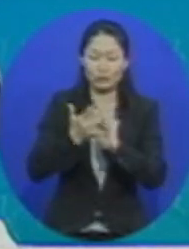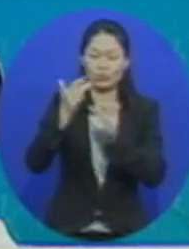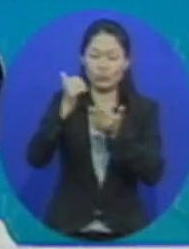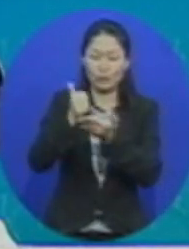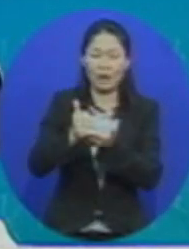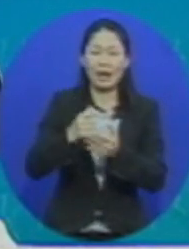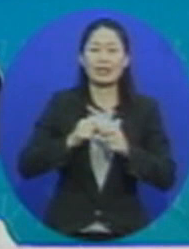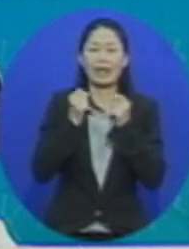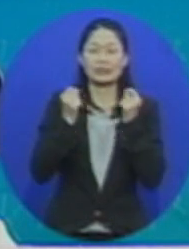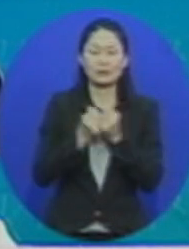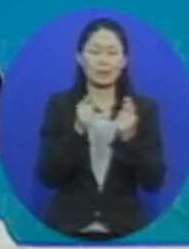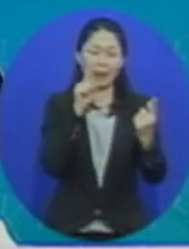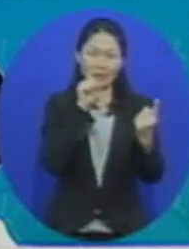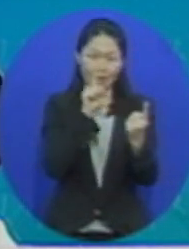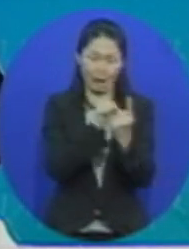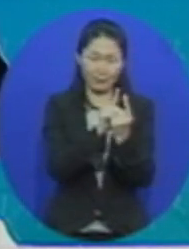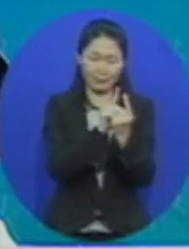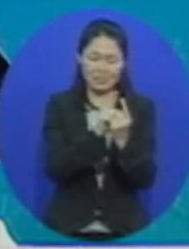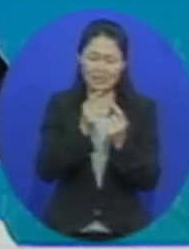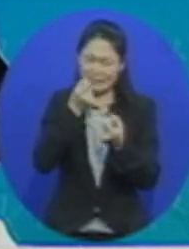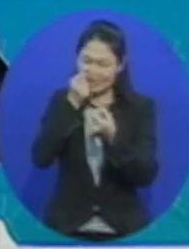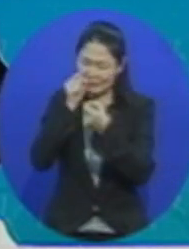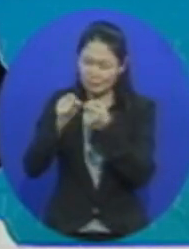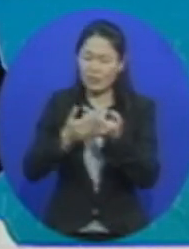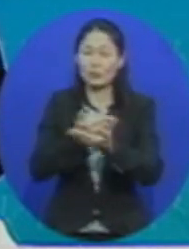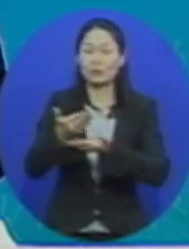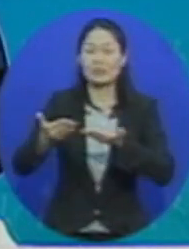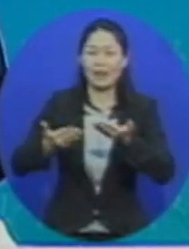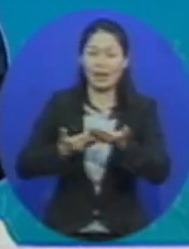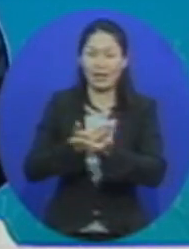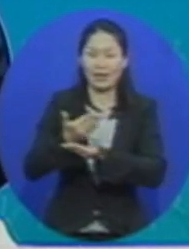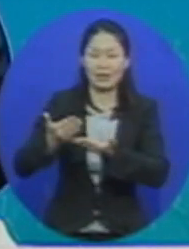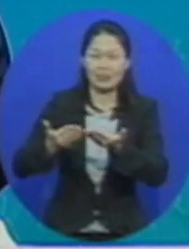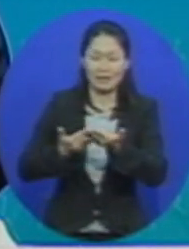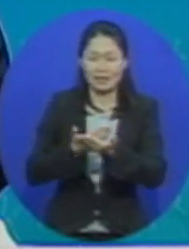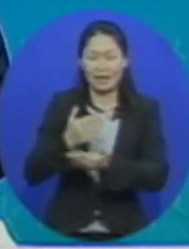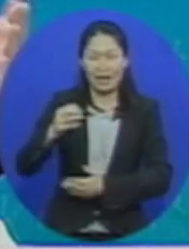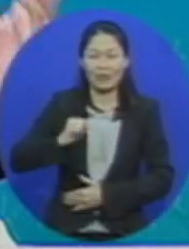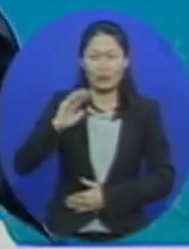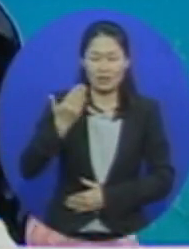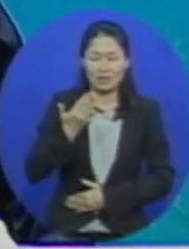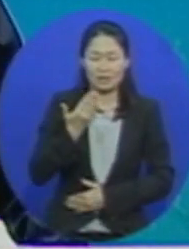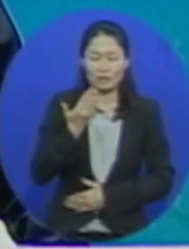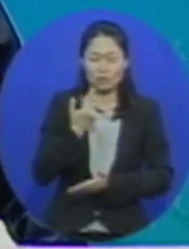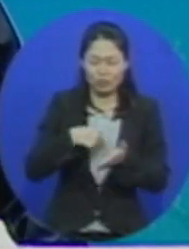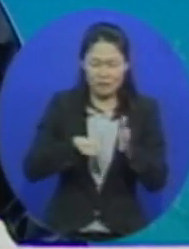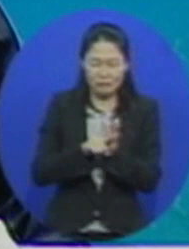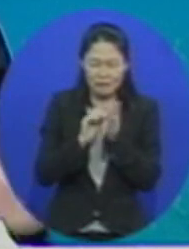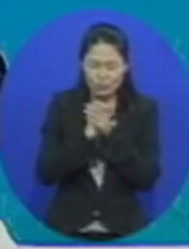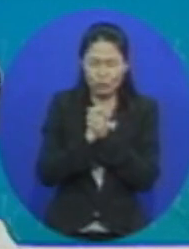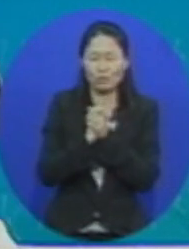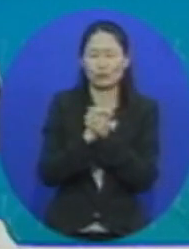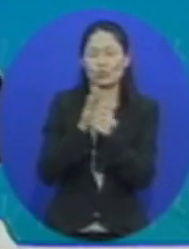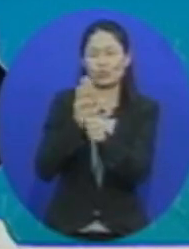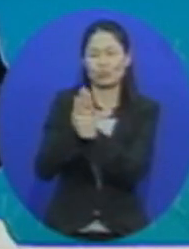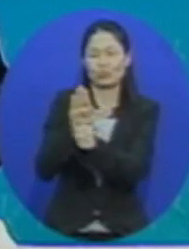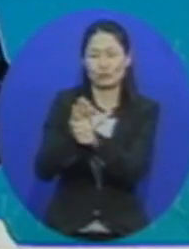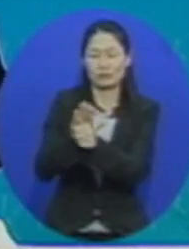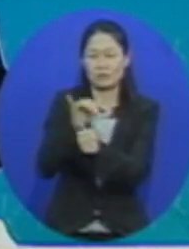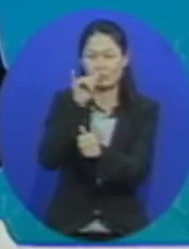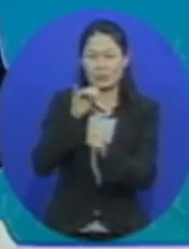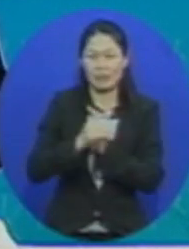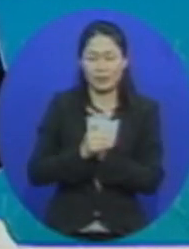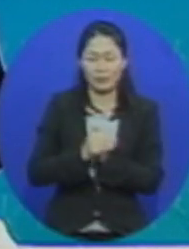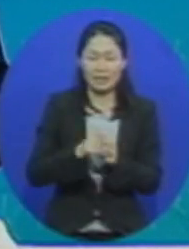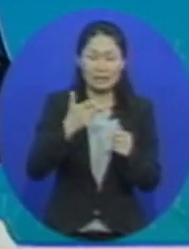개인적인 만남 친밀한 교제를 갖게 되기를 위해서 기도하고 있는 것이에요 17절 말씀을 한번